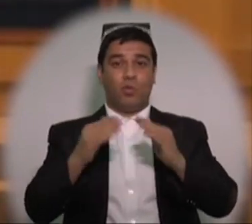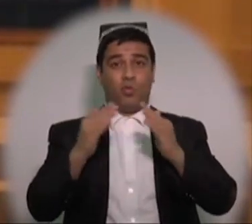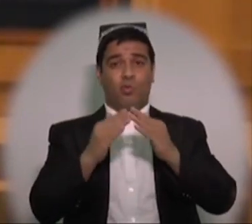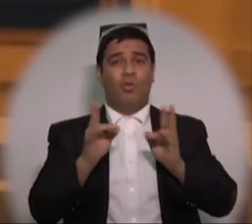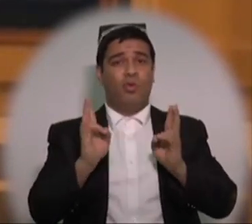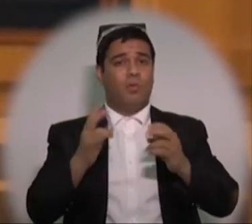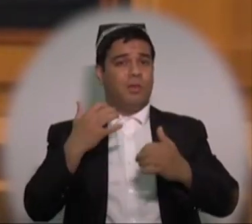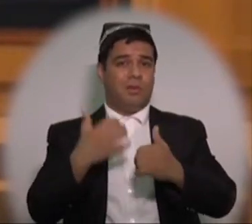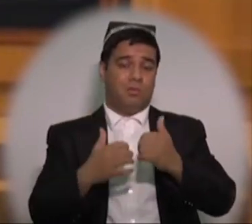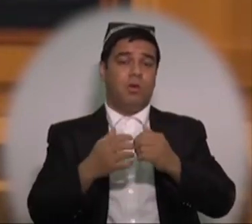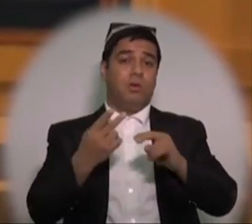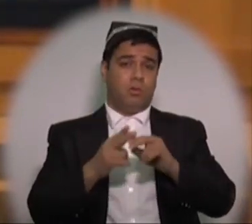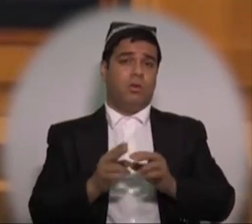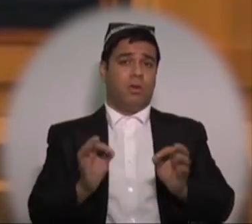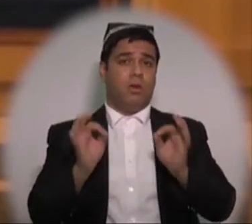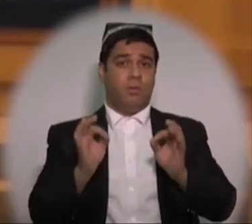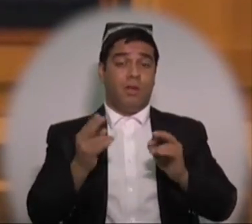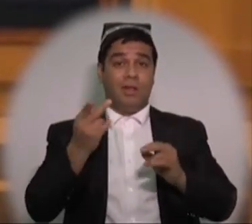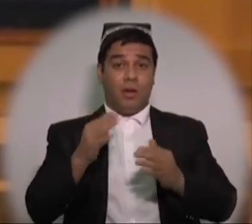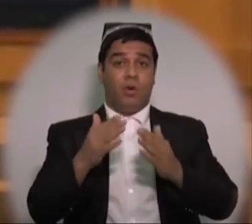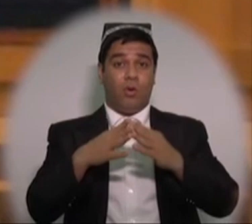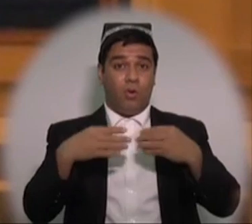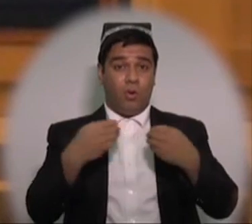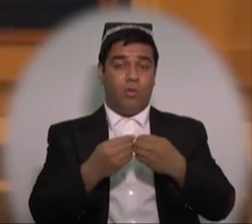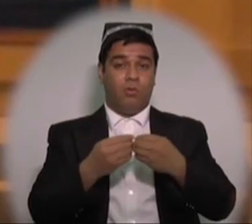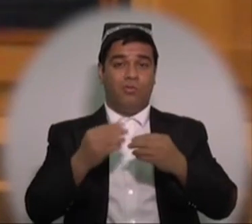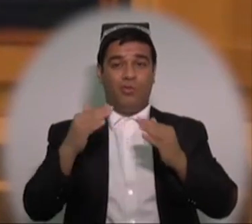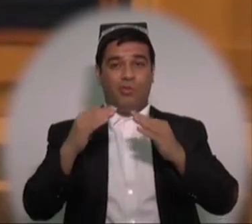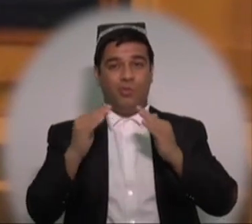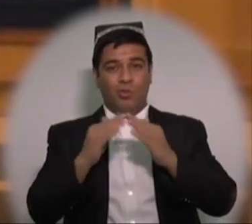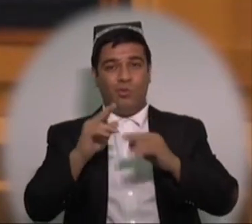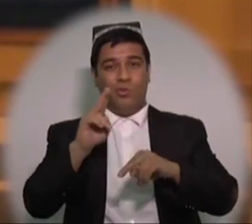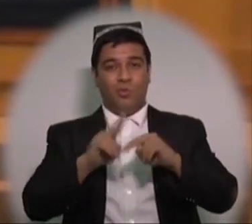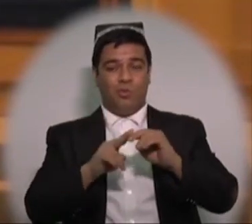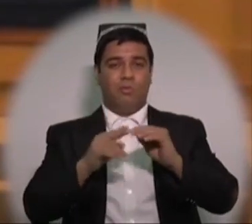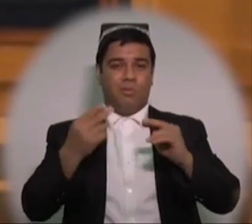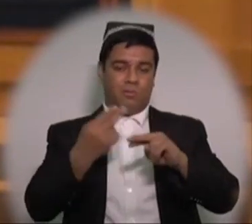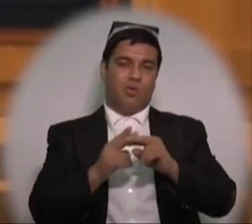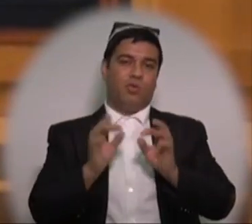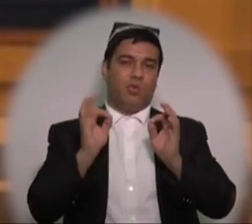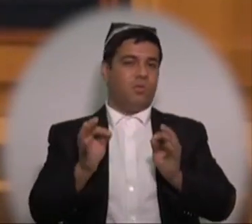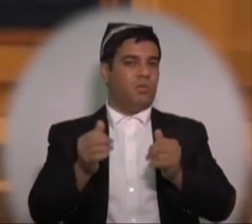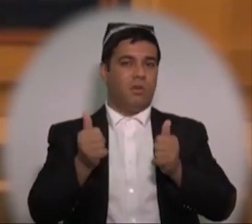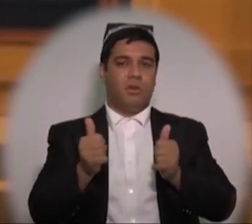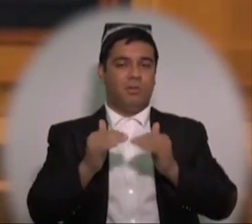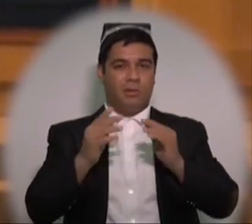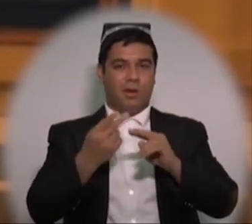tarzda, demak oila uchun maskan qurish, uni jihozlash va boshqa